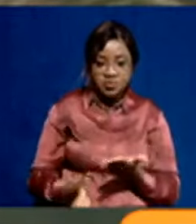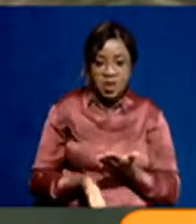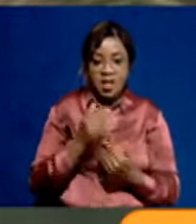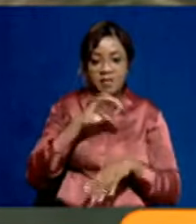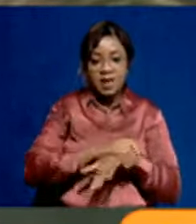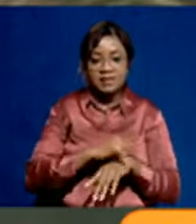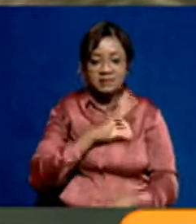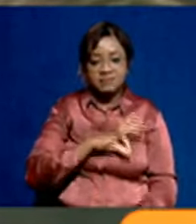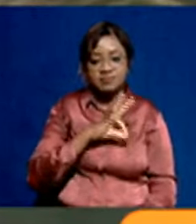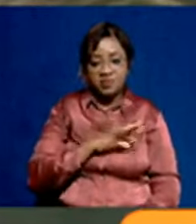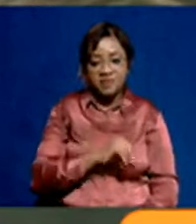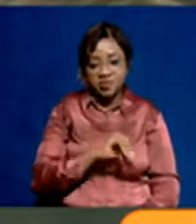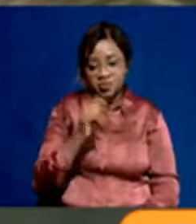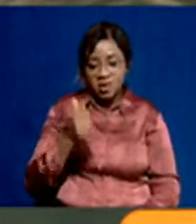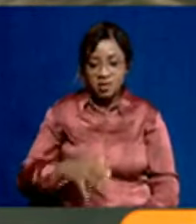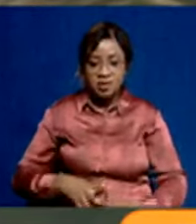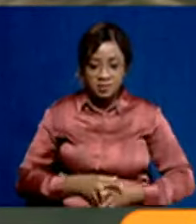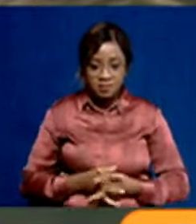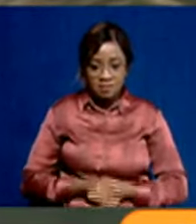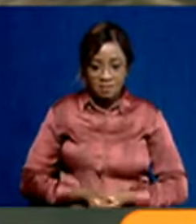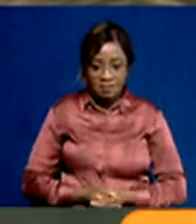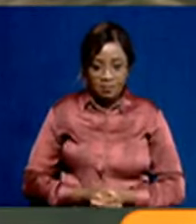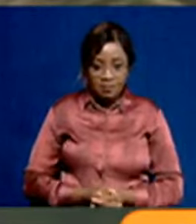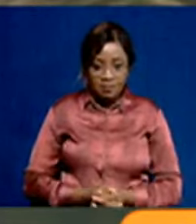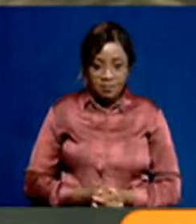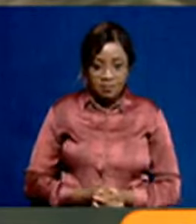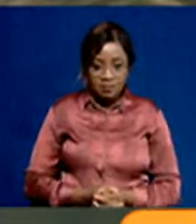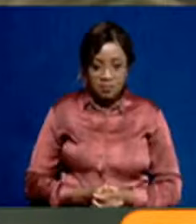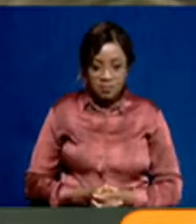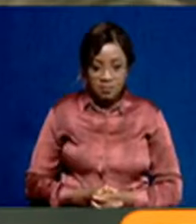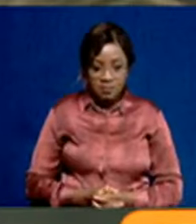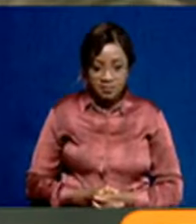kukuza talanta zao. Daniel Korir, Runinga ya Citizen, mjini Kapsabet, County ya Nandi.